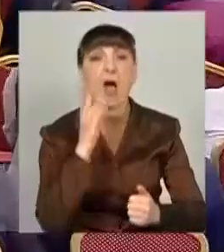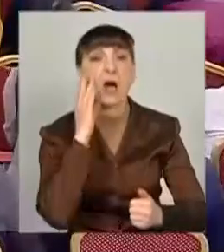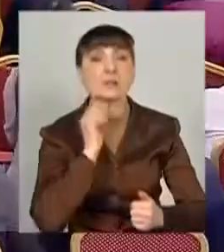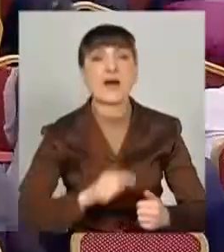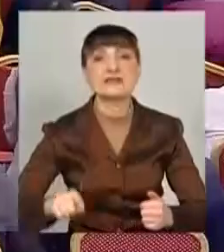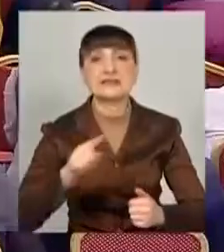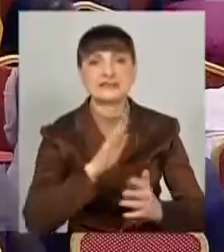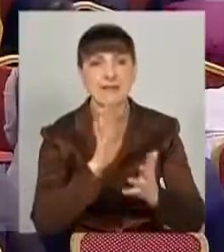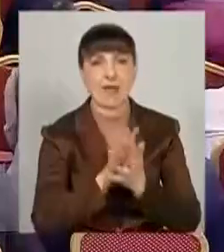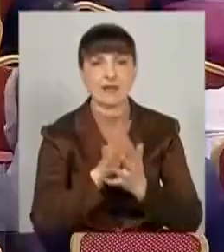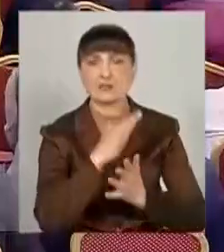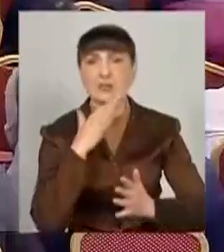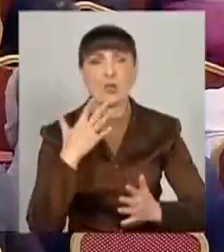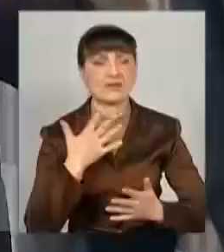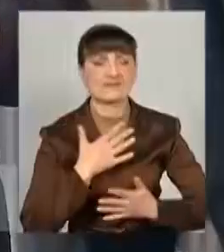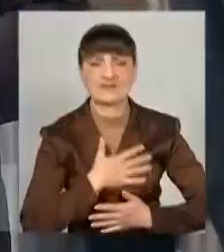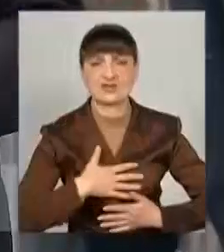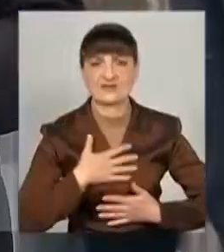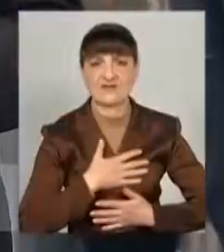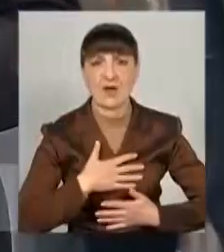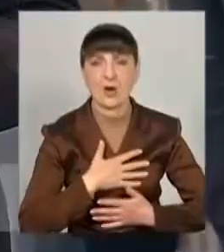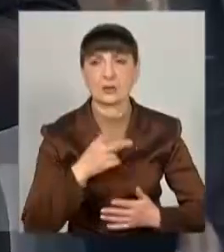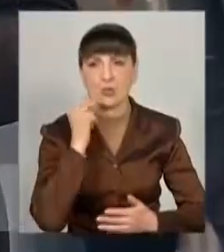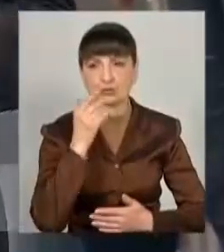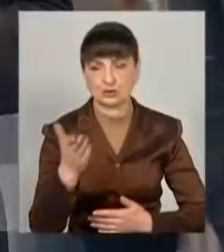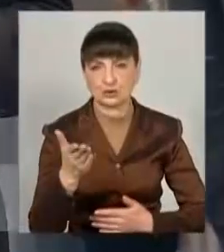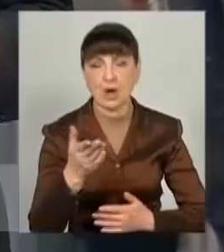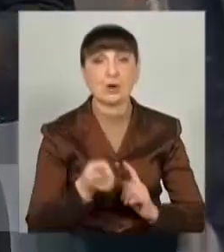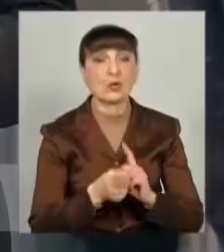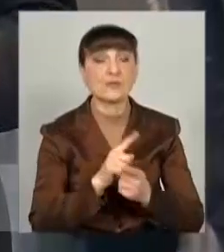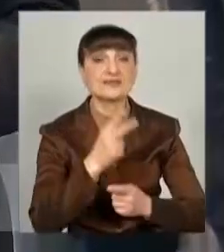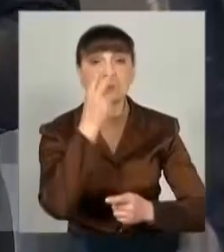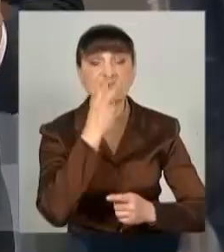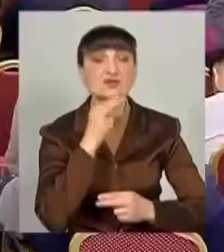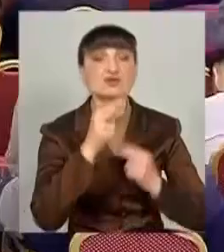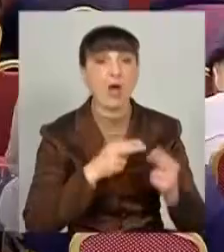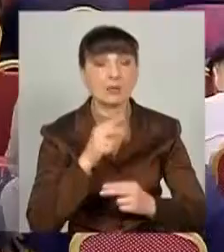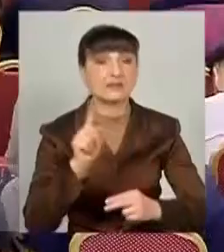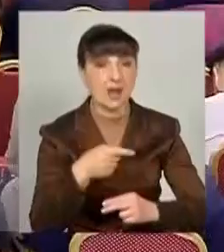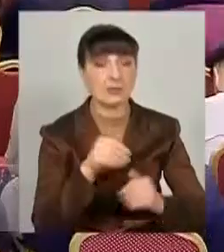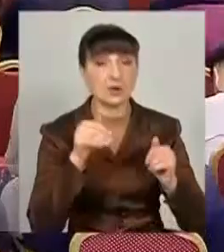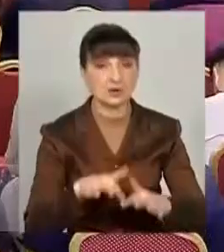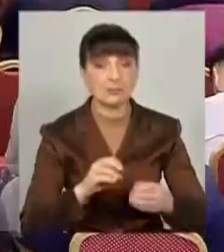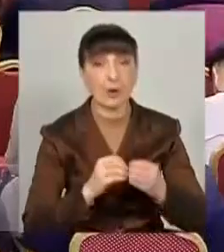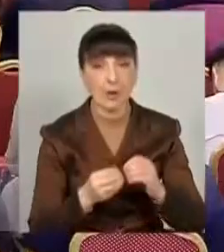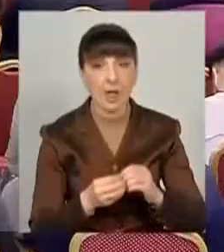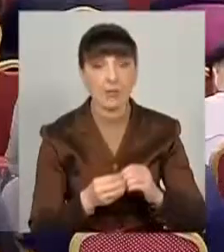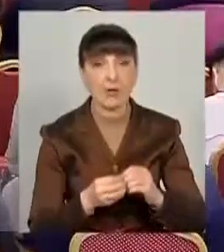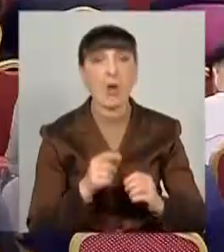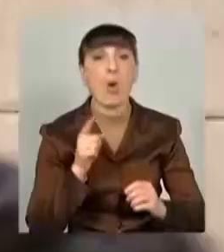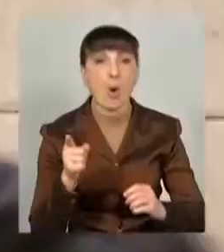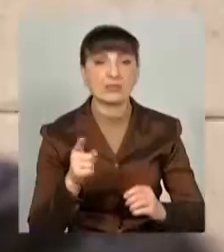алматинском смоге который многим не дает покоя как этому мужчине но вместо привычных претензий требований решить экологическую проблему